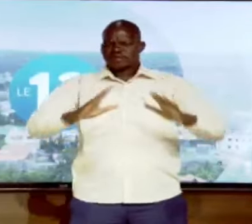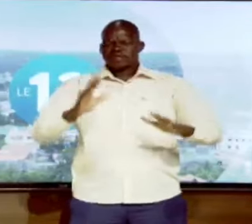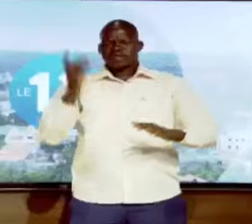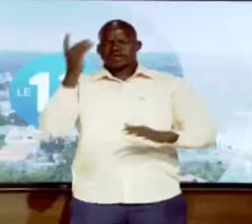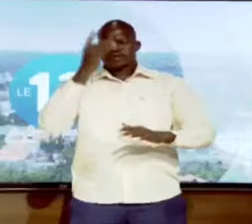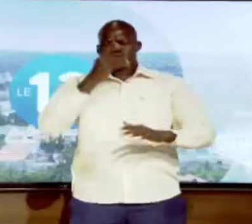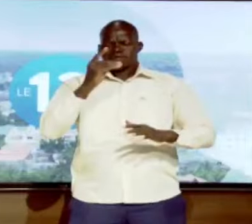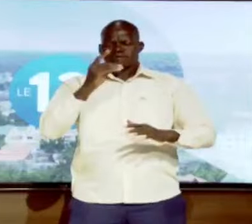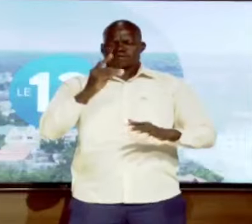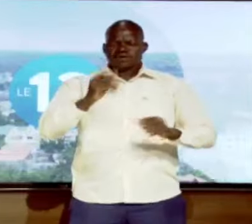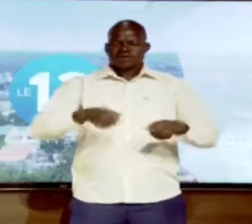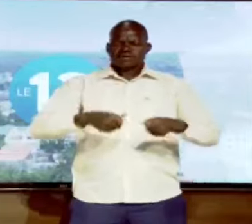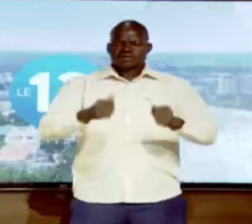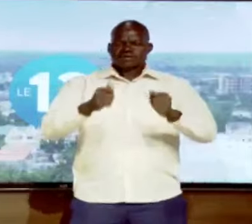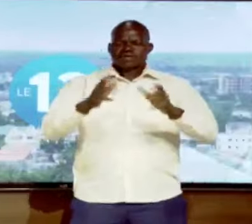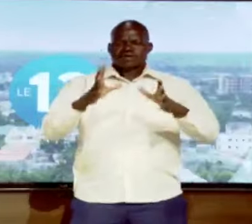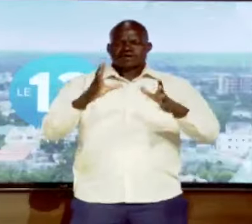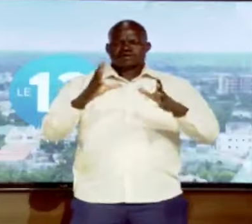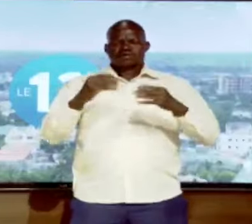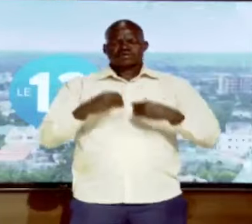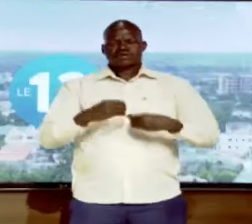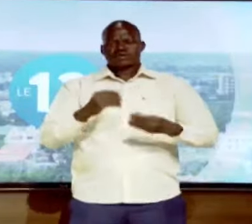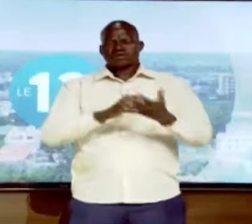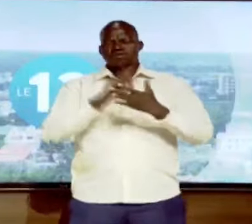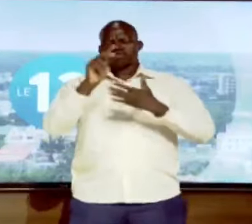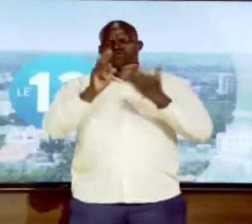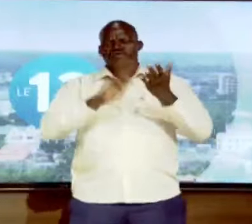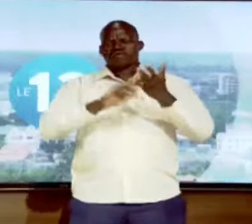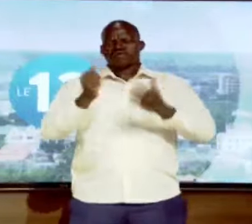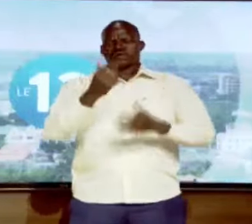de route a été adoptée en août 2023